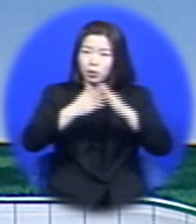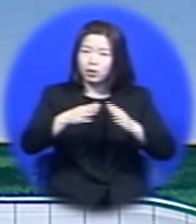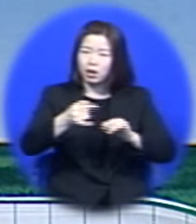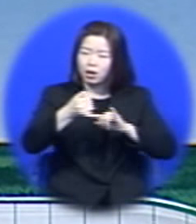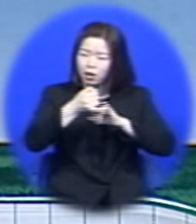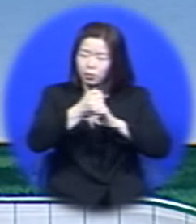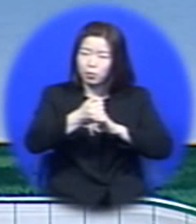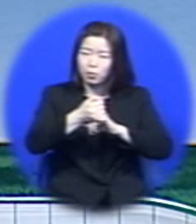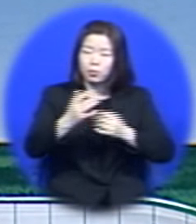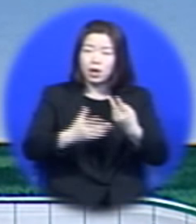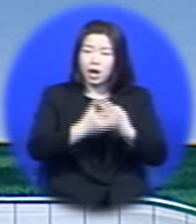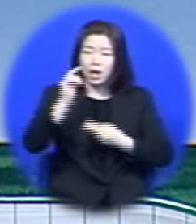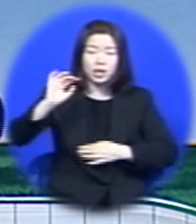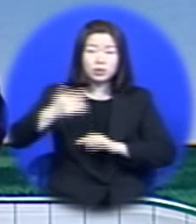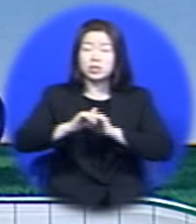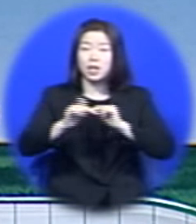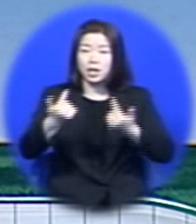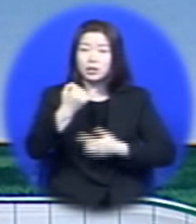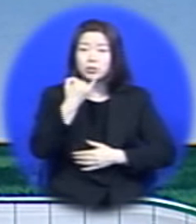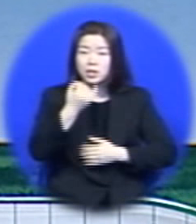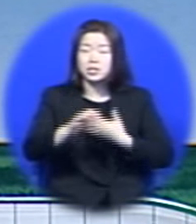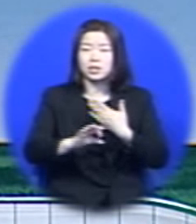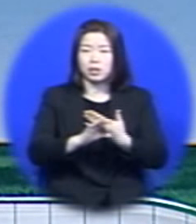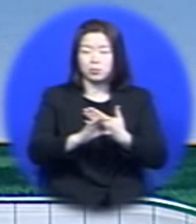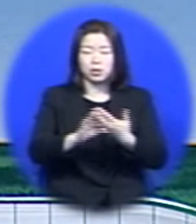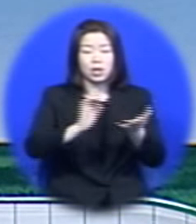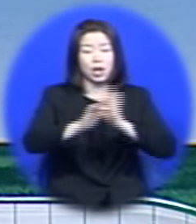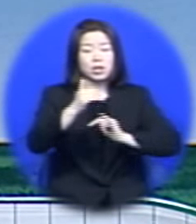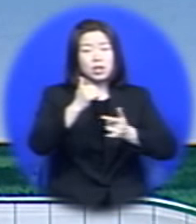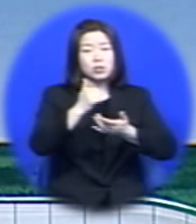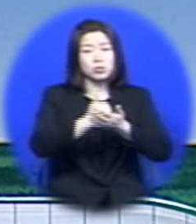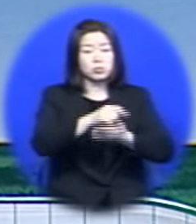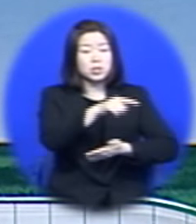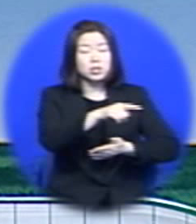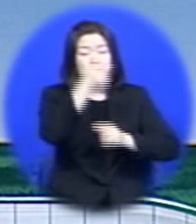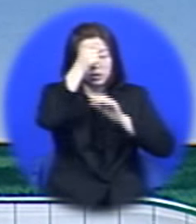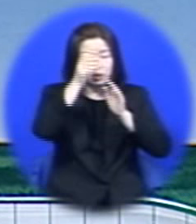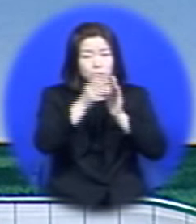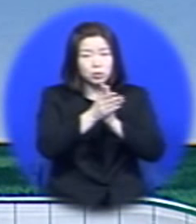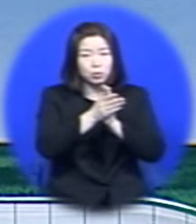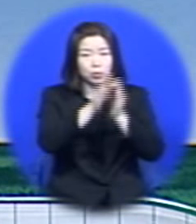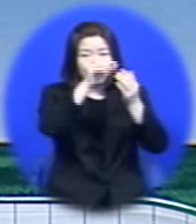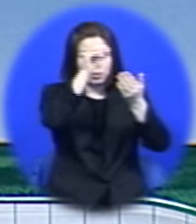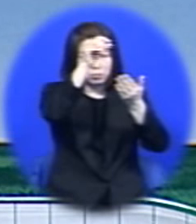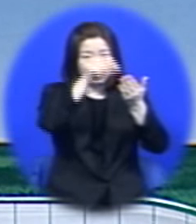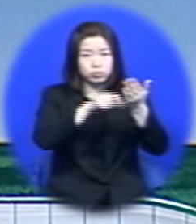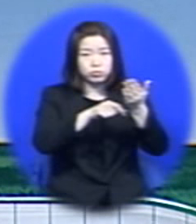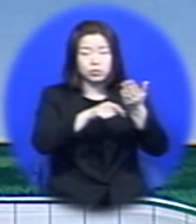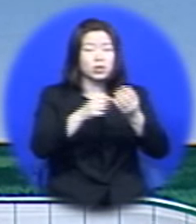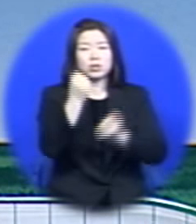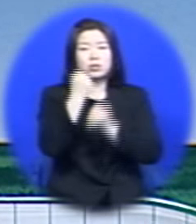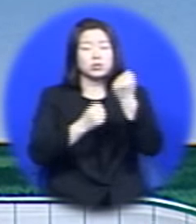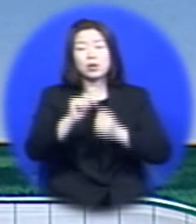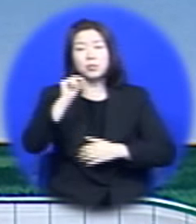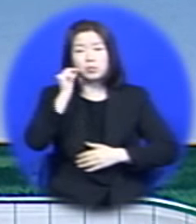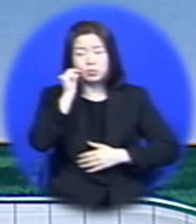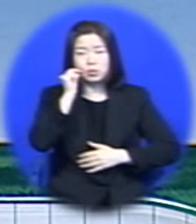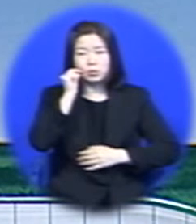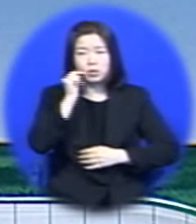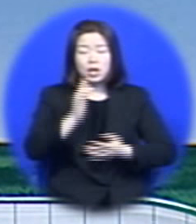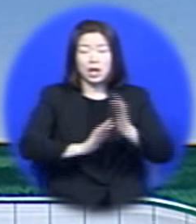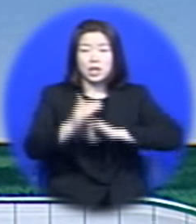되는 거라면 예수님의 이 기도를 설명할 방법이 없어요. 예수님은 어쩌면 이렇게